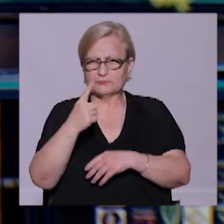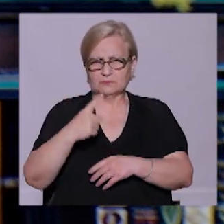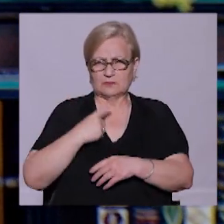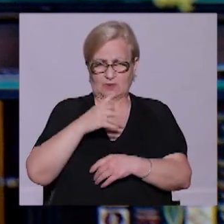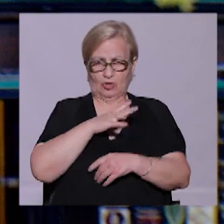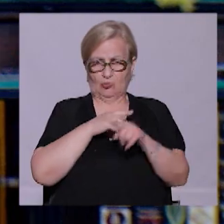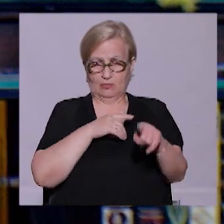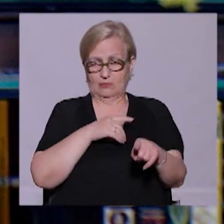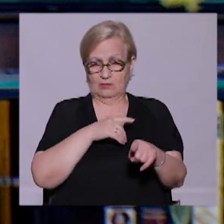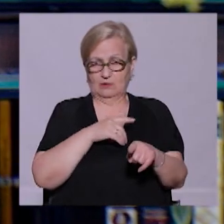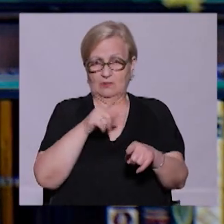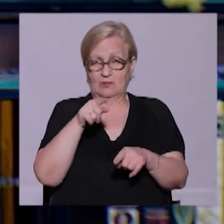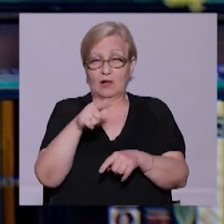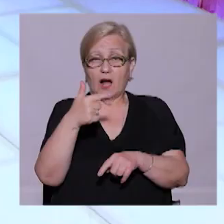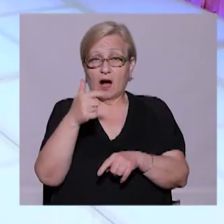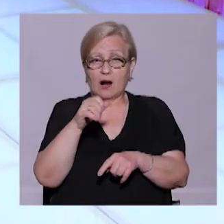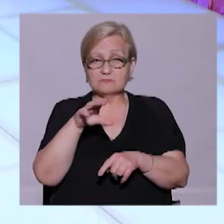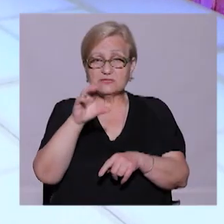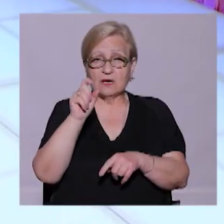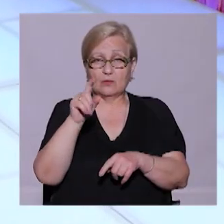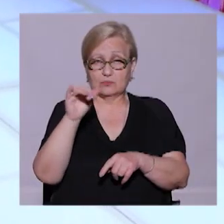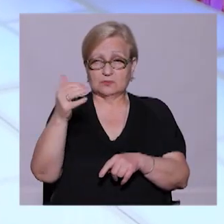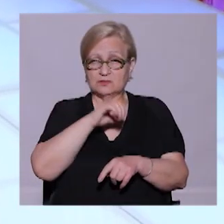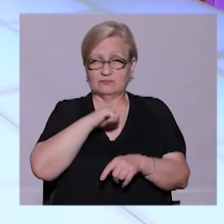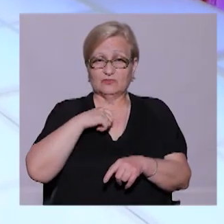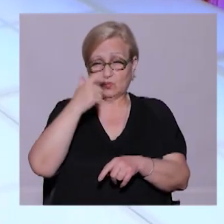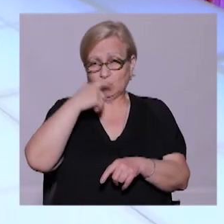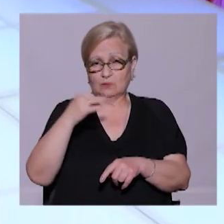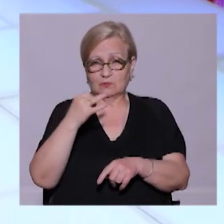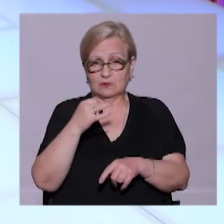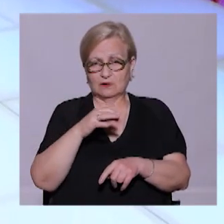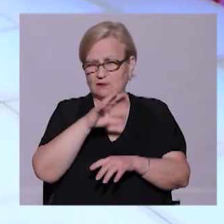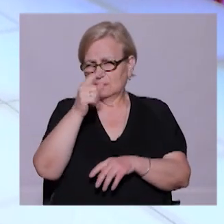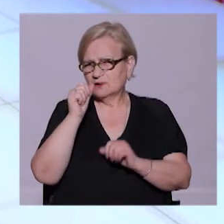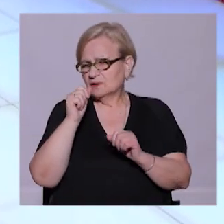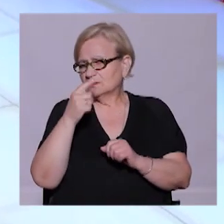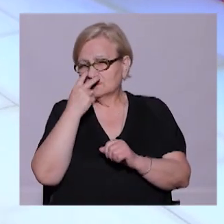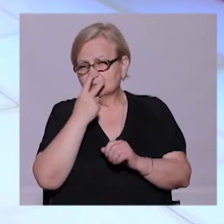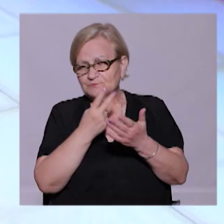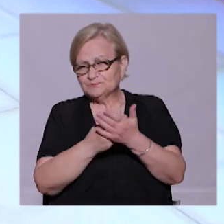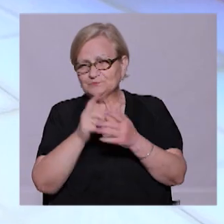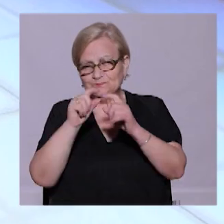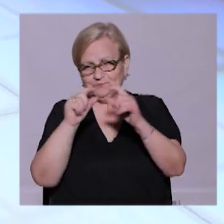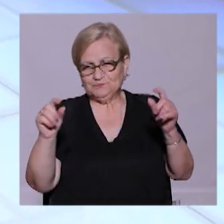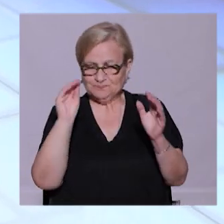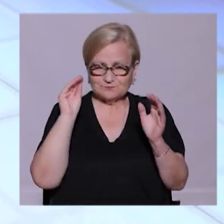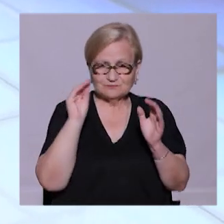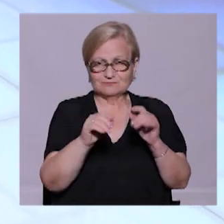ეპოქა იყო და გამსახურდიას ბიოგრაფიას იცნობს, არ შეიძლება აი ამ ჩართულმა